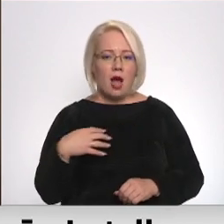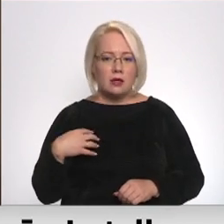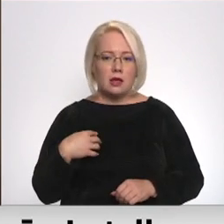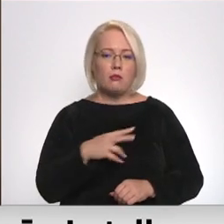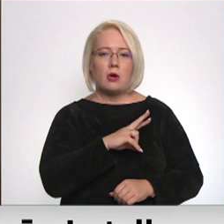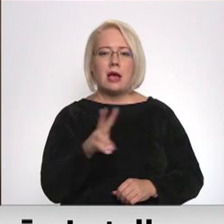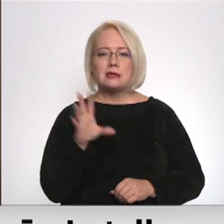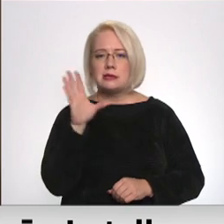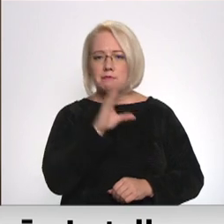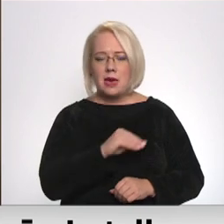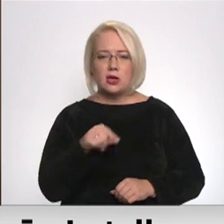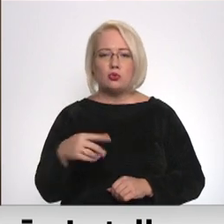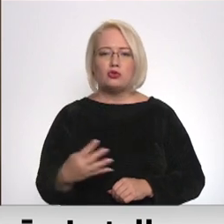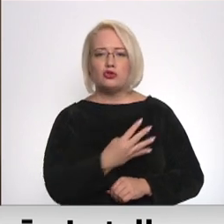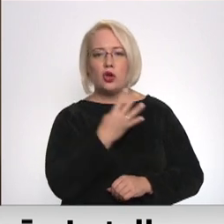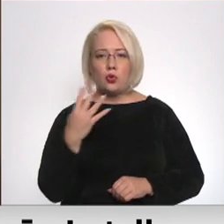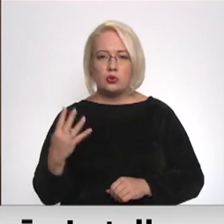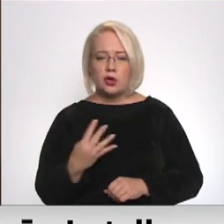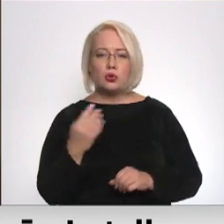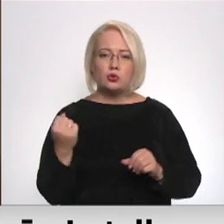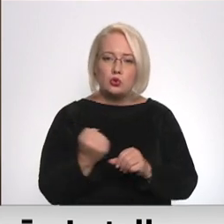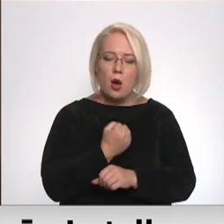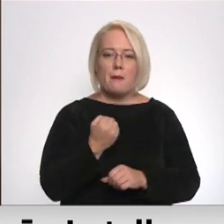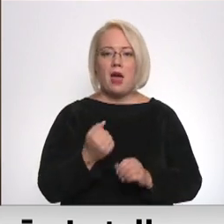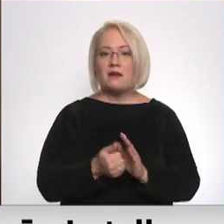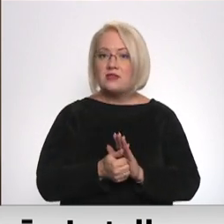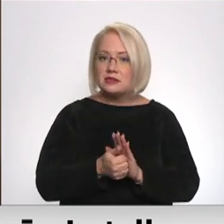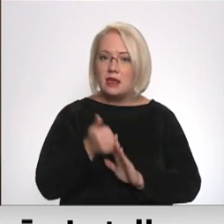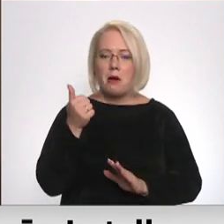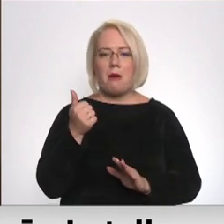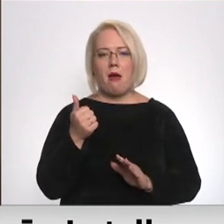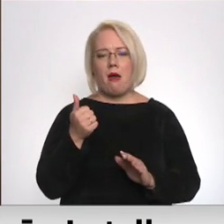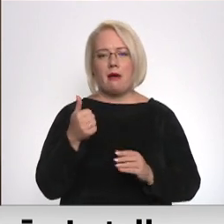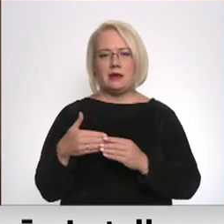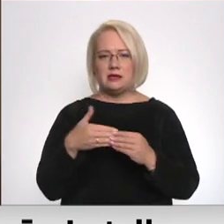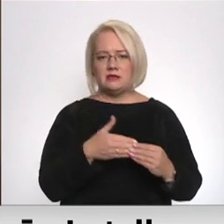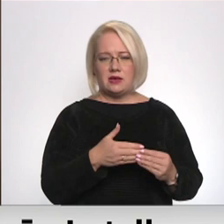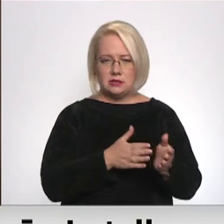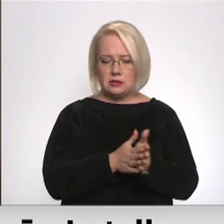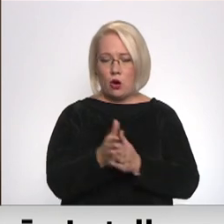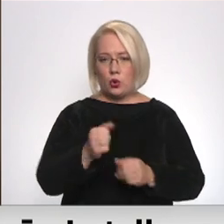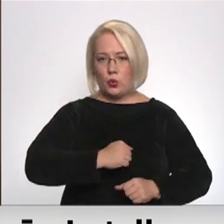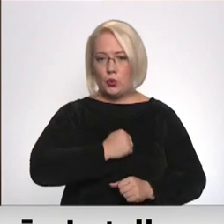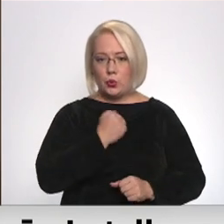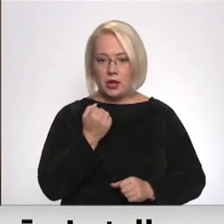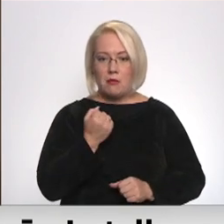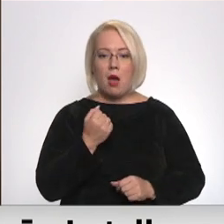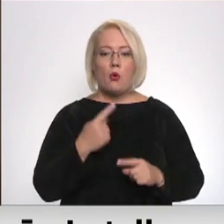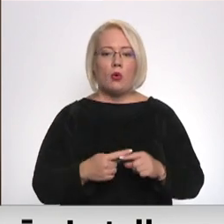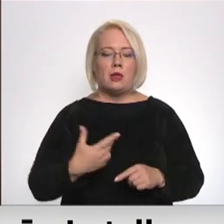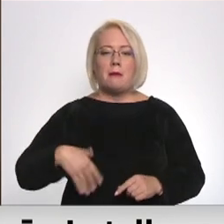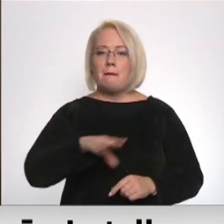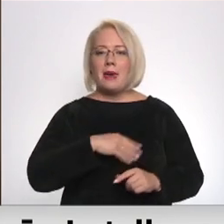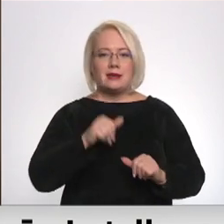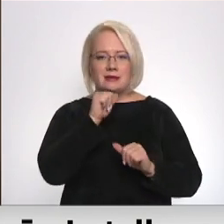kas spēs šos 4 gadus tomēr vislabāk izvadīt cauri šīm grūtībām. Un mēs